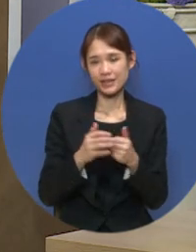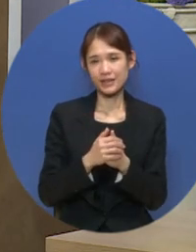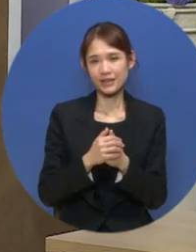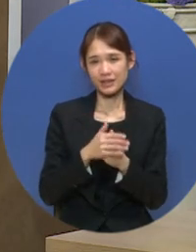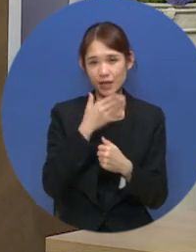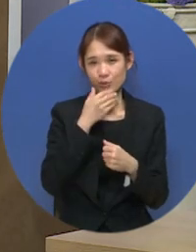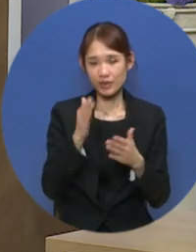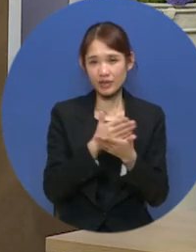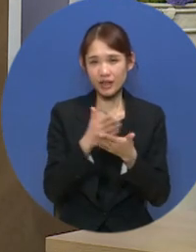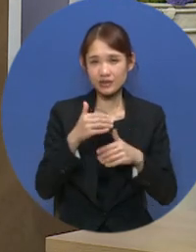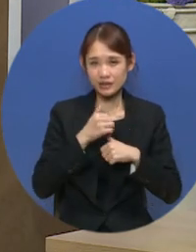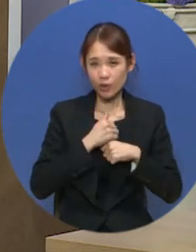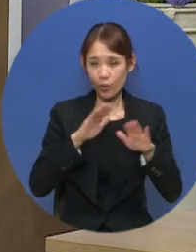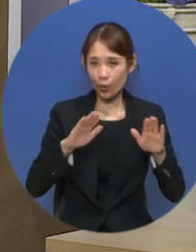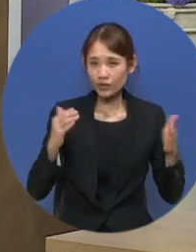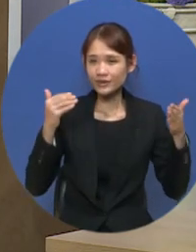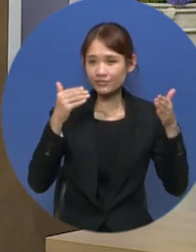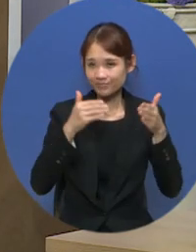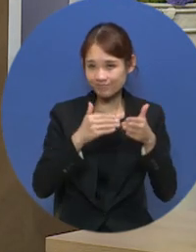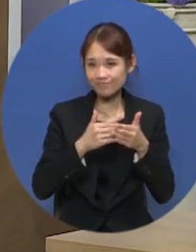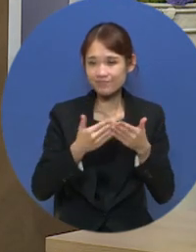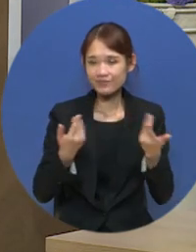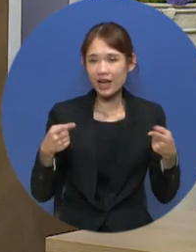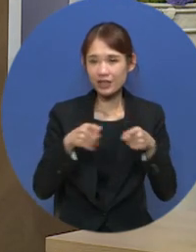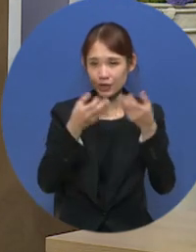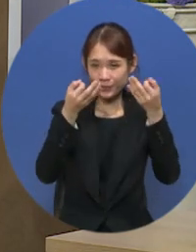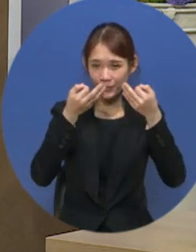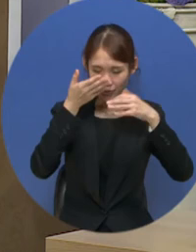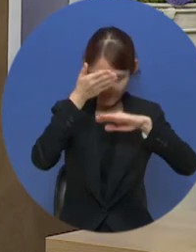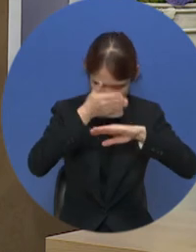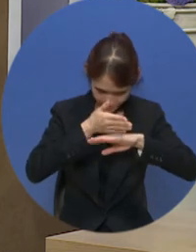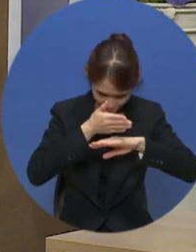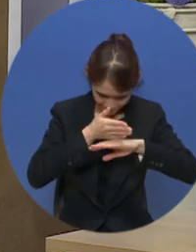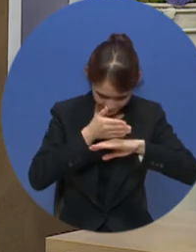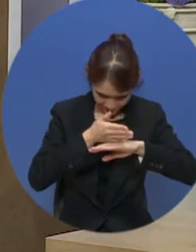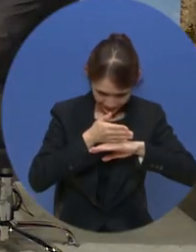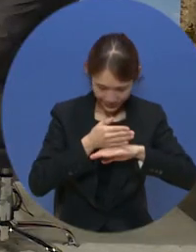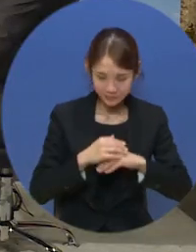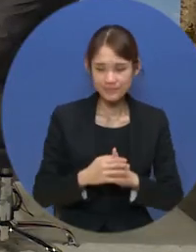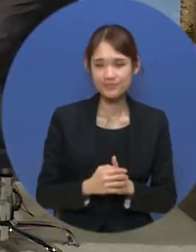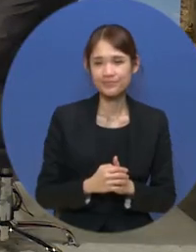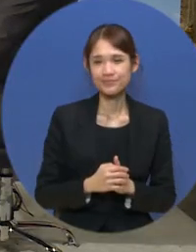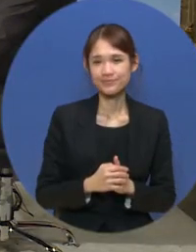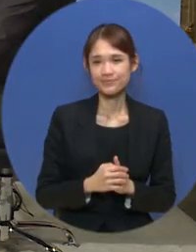행복나눔지킴이 오늘은 여기까지입니다. 시청해주신 여러분 고맙습니다.